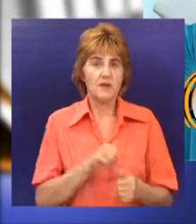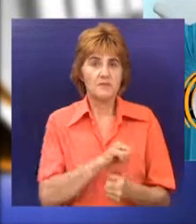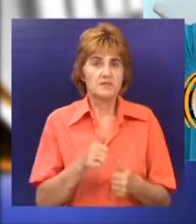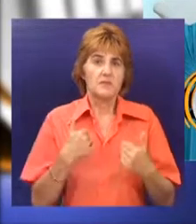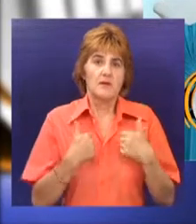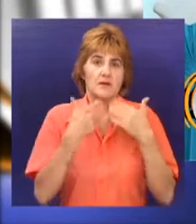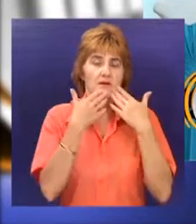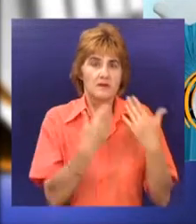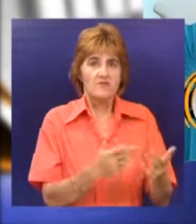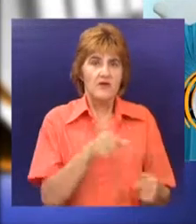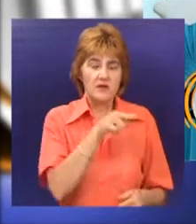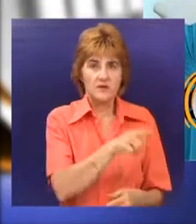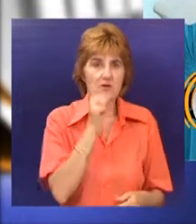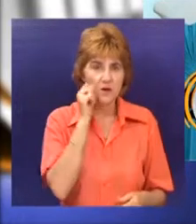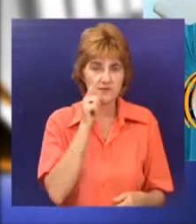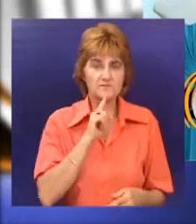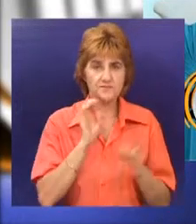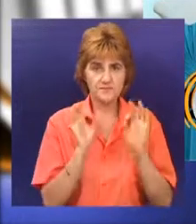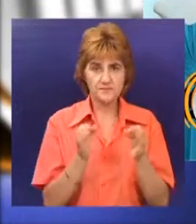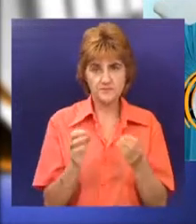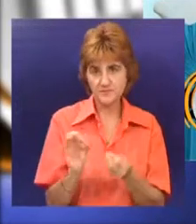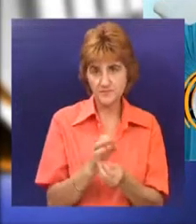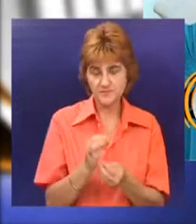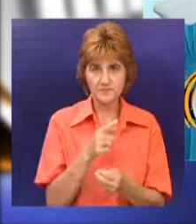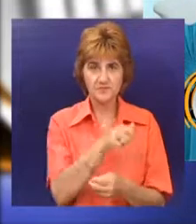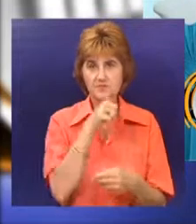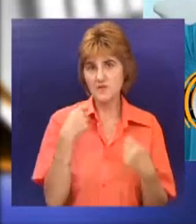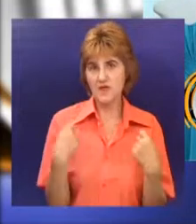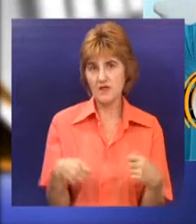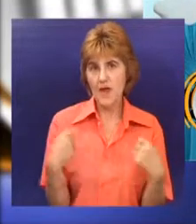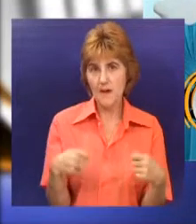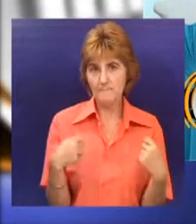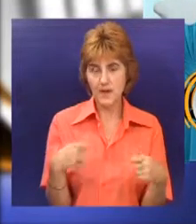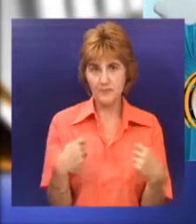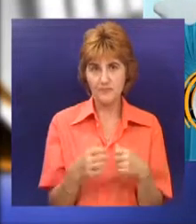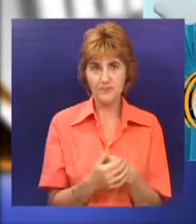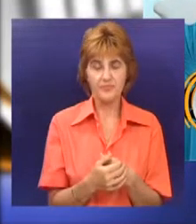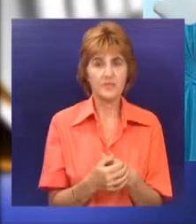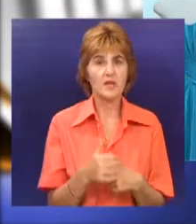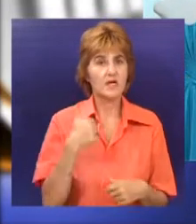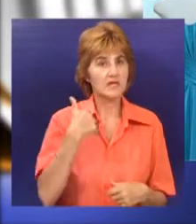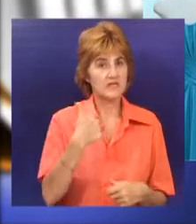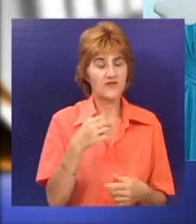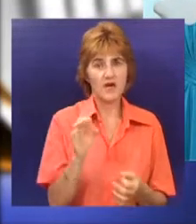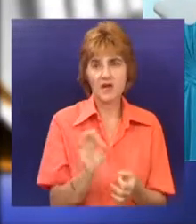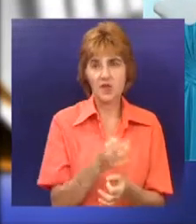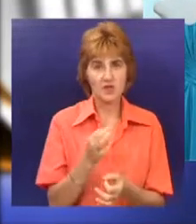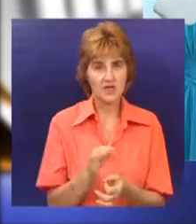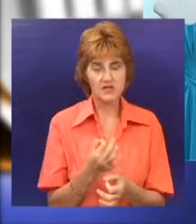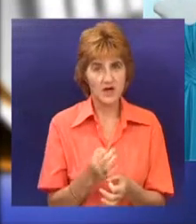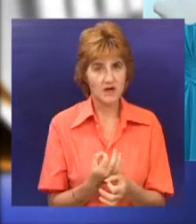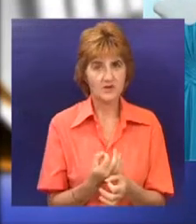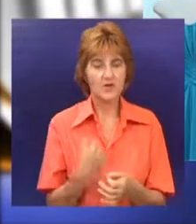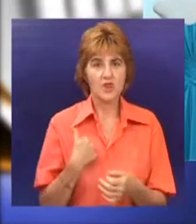kao osobi, kao jednoj izuzetnoj dami, što ja stalno govorim, a pritom i kao jednoj izvanrednoj dizajnerki i zaista